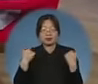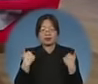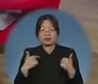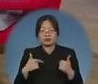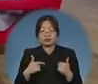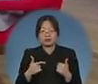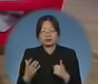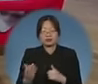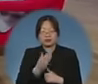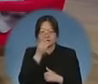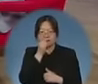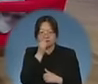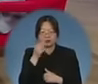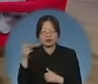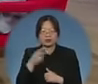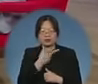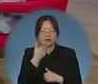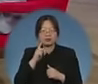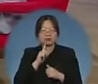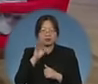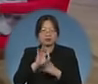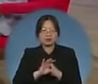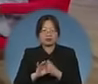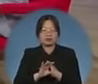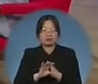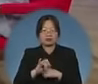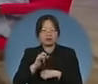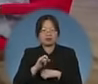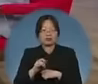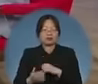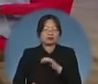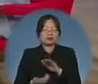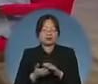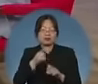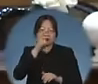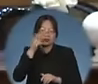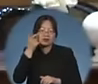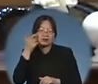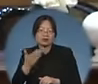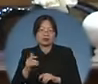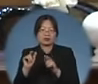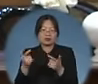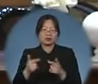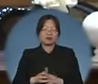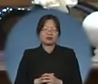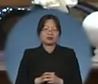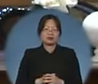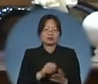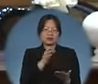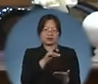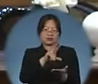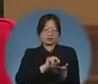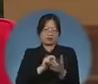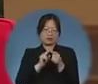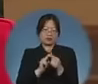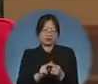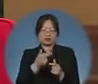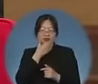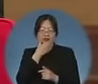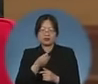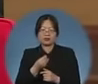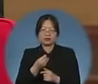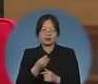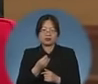항상 고결하고 되게 영어로 얘기하면 디자이어블하냐? 저는 그렇지 않다고 생각해요. 그러니까 어떤 가치의 문제와